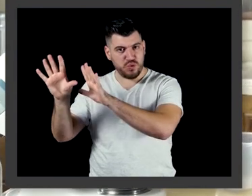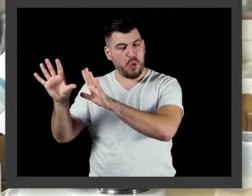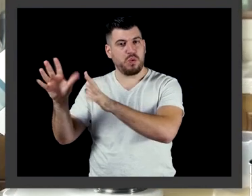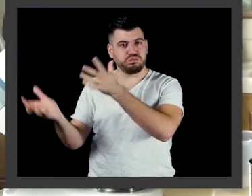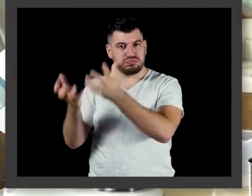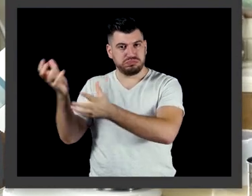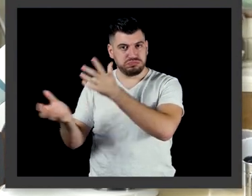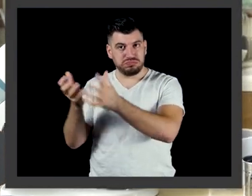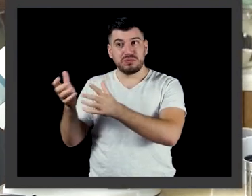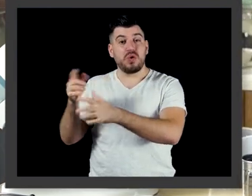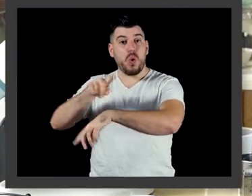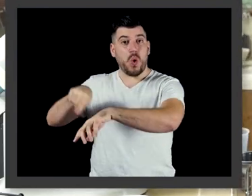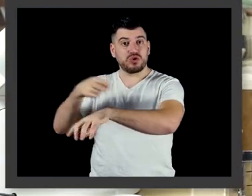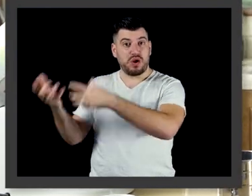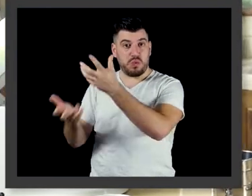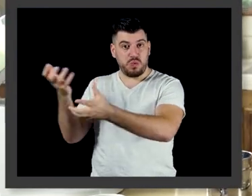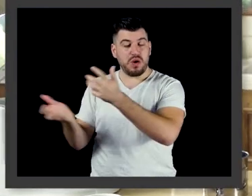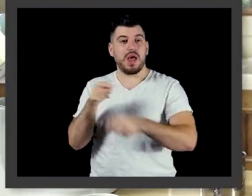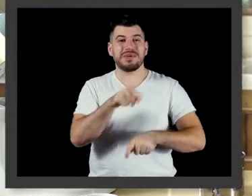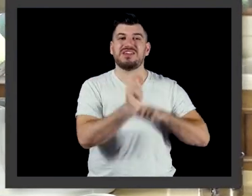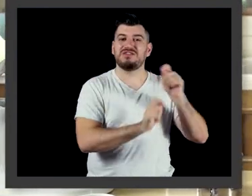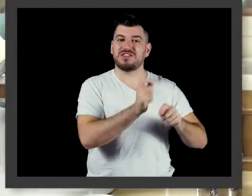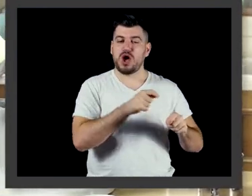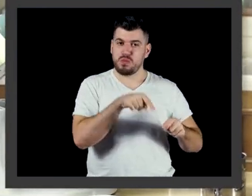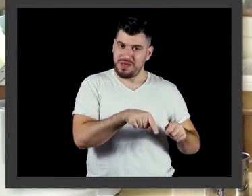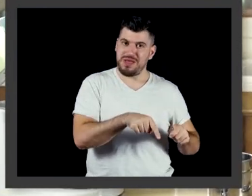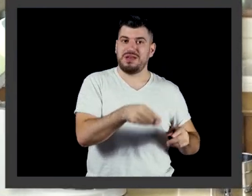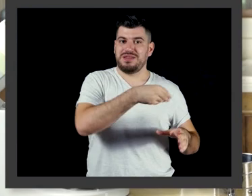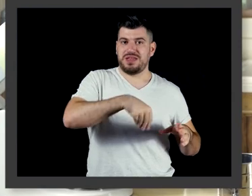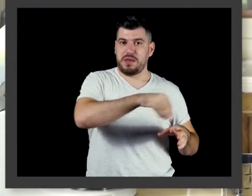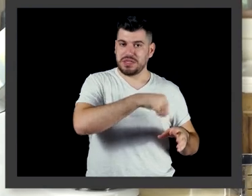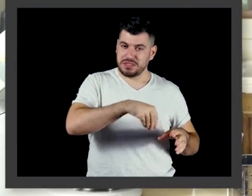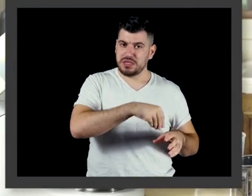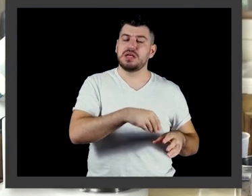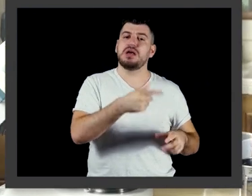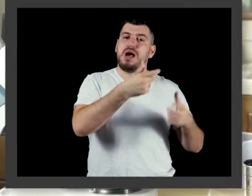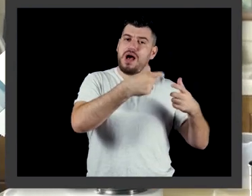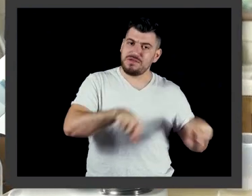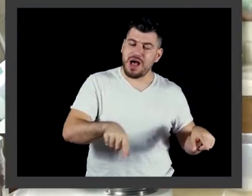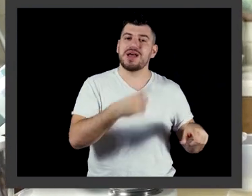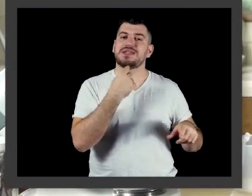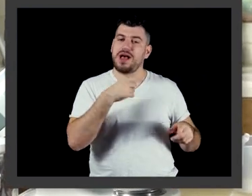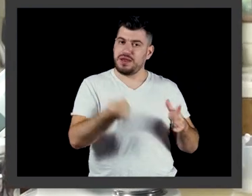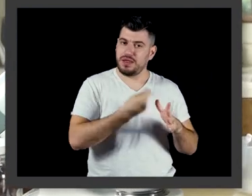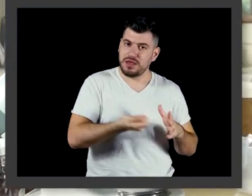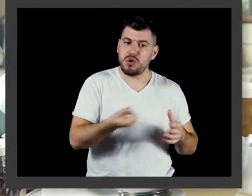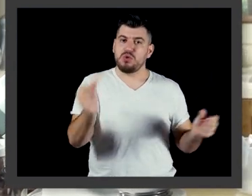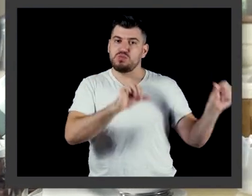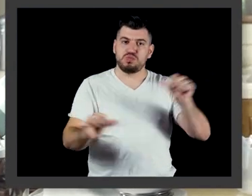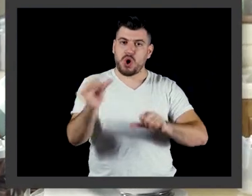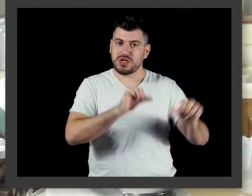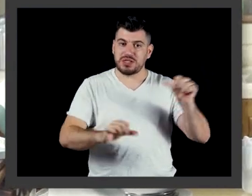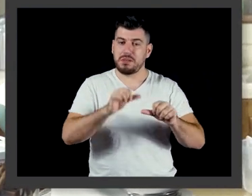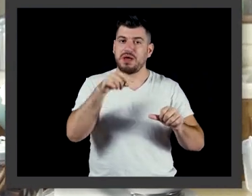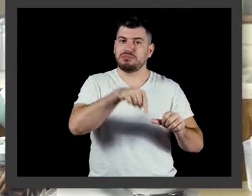Όση ώρα ψήνεται το φύλλο μας, ετοιμάζουμε τη γέμιση. Χτυπήσαμε τα αυγά μαζί με τη ζάχαρη, προσθέσαμε όλα τα υπόλοιπα υλικά για τη γέμιση, εκτός από τη μαύρη ζάχαρη.